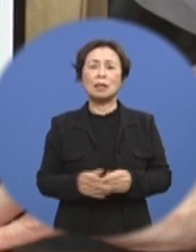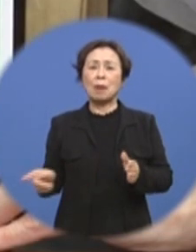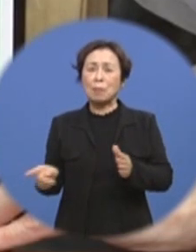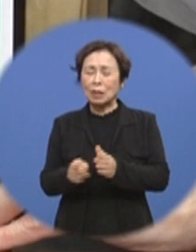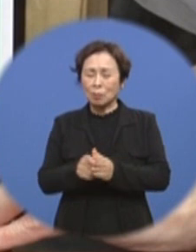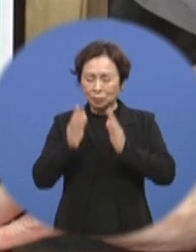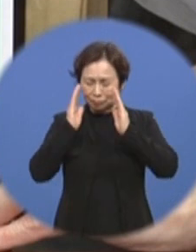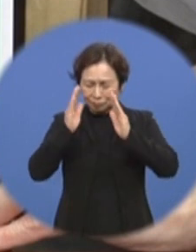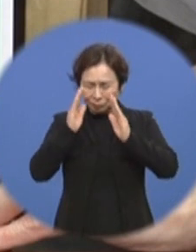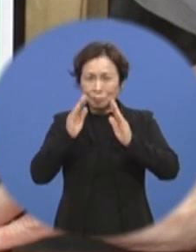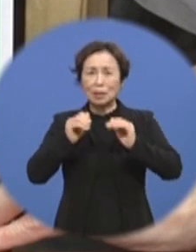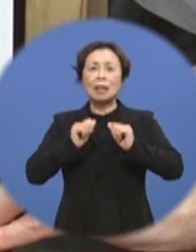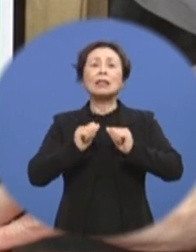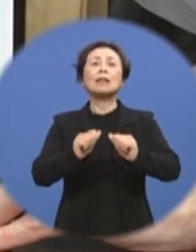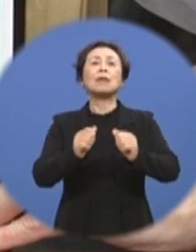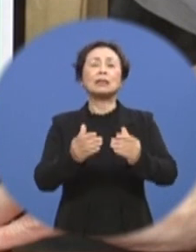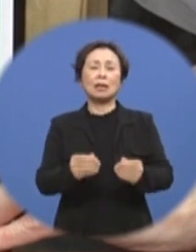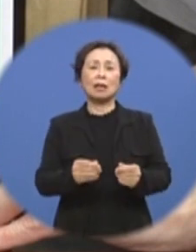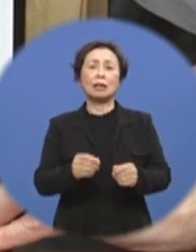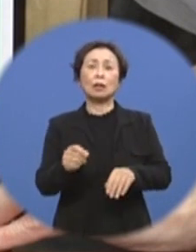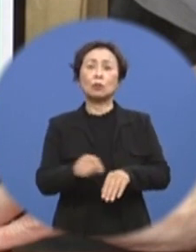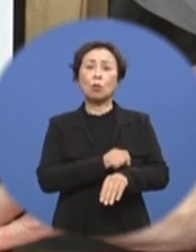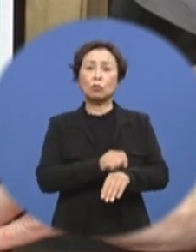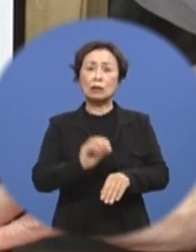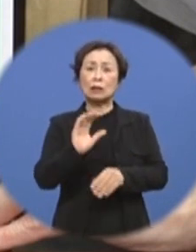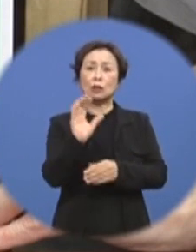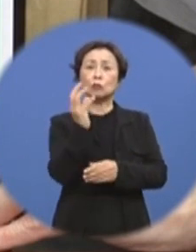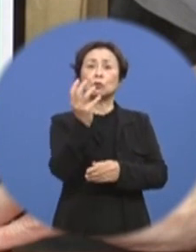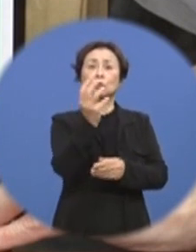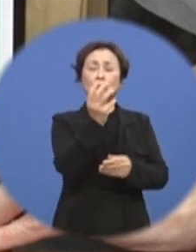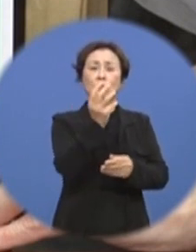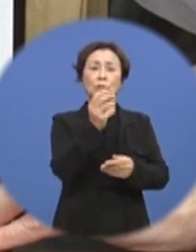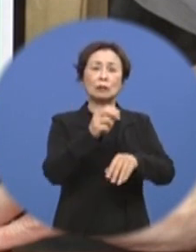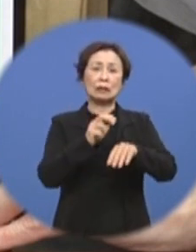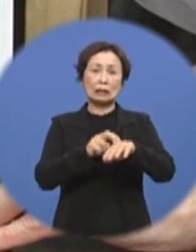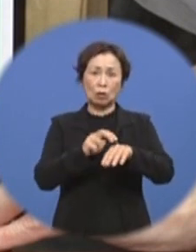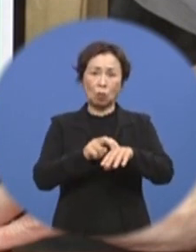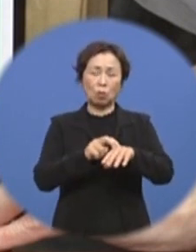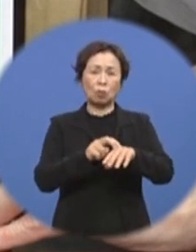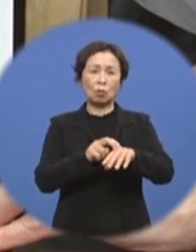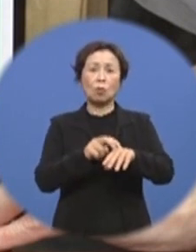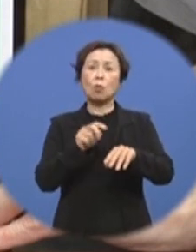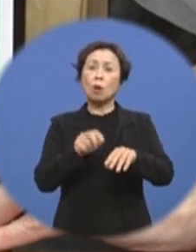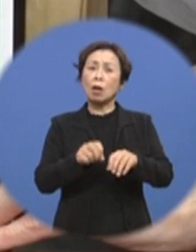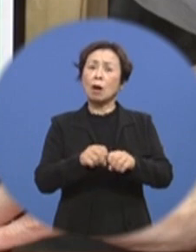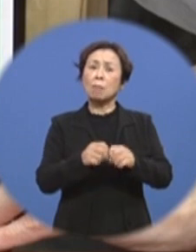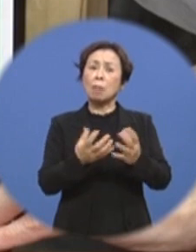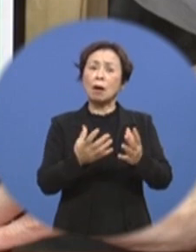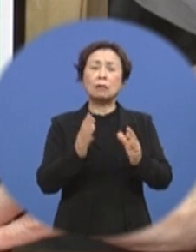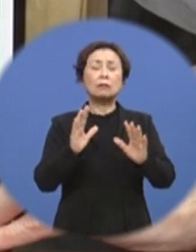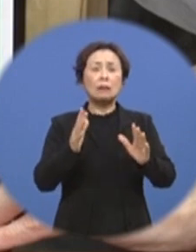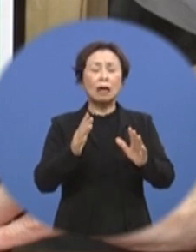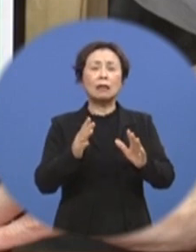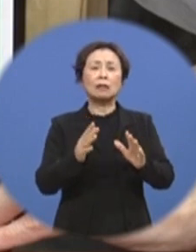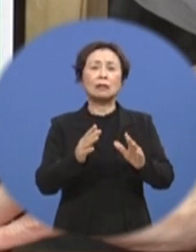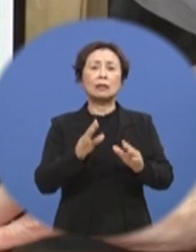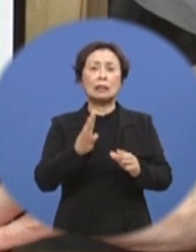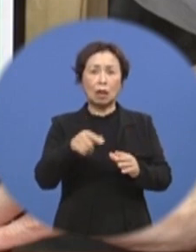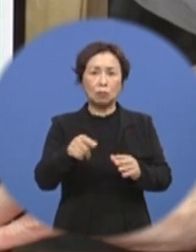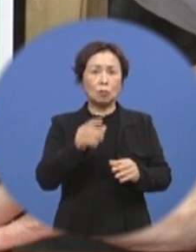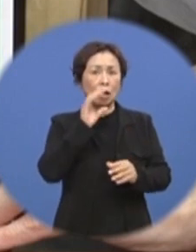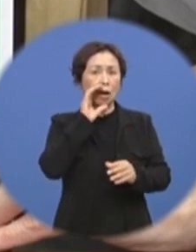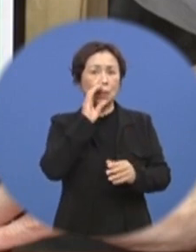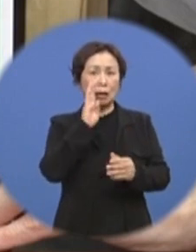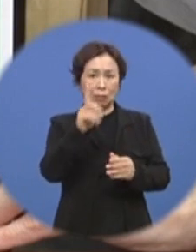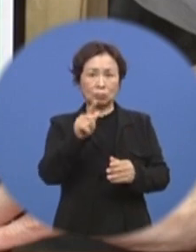行ってきましたで特に99これはあの崩壊していない数少ない件なんですよ